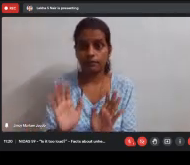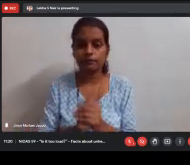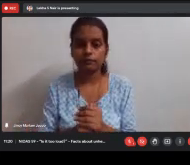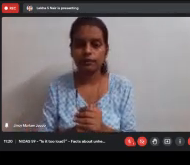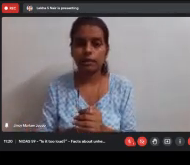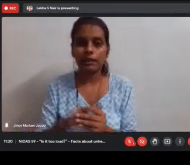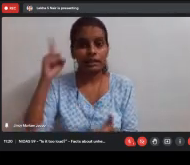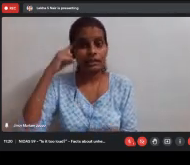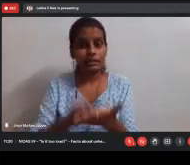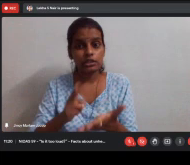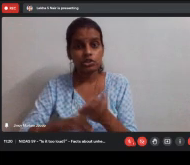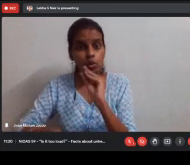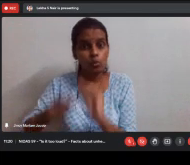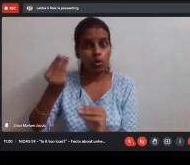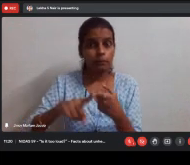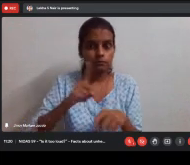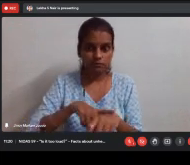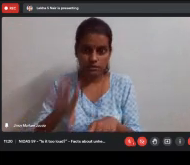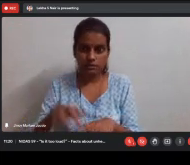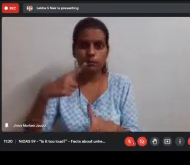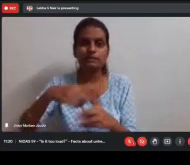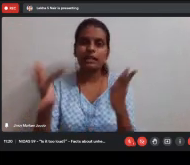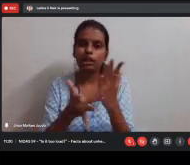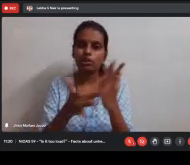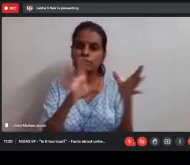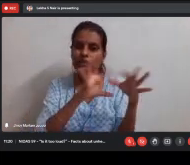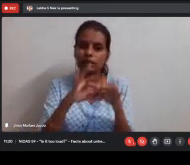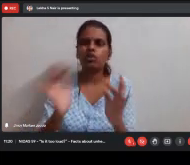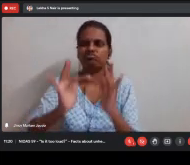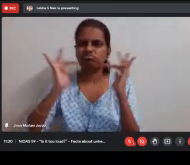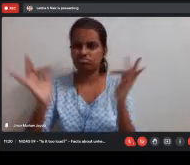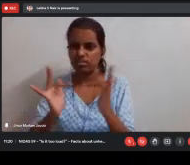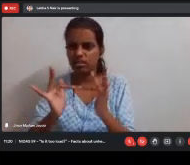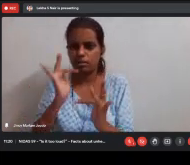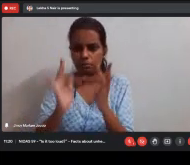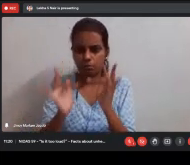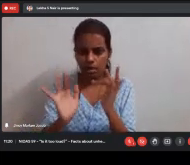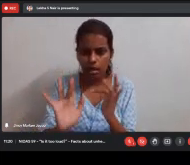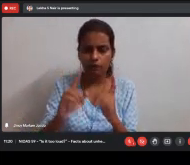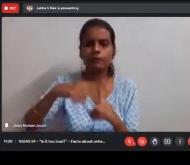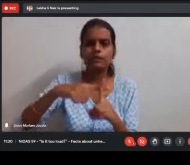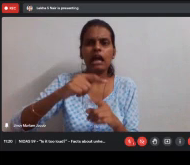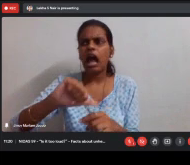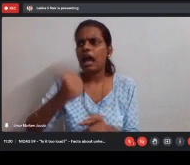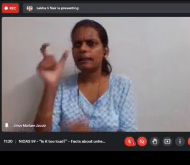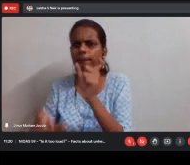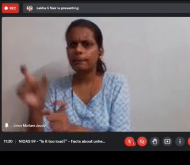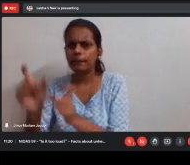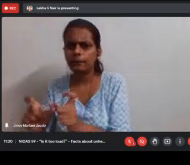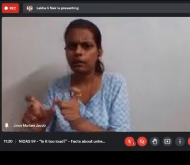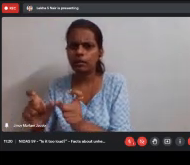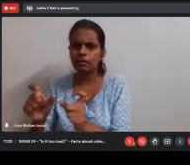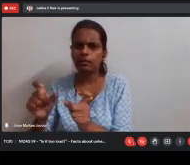ഒരു മൾട്ടി ടാസ്കിങ് അല്ലെങ്കിൽ അവർക്ക് പല കാര്യങ്ങളിലും ഇടപെടേണ്ടി വരുന്നു. ഇതുമൂലം നമുക്ക് ആരോഗ്യ പ്രശ്നങ്ങൾ ഉണ്ടാകുന്നു, മാനസിക സമ്മർദ്ദം കൂടുന്നു.